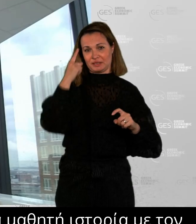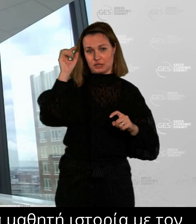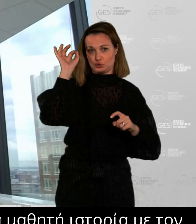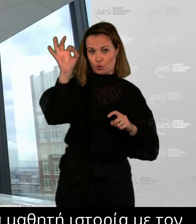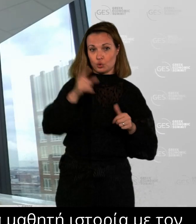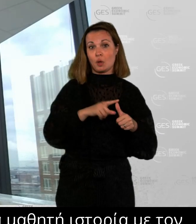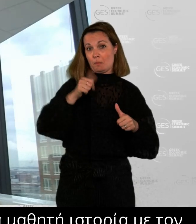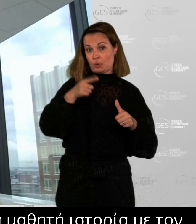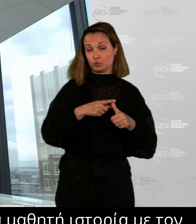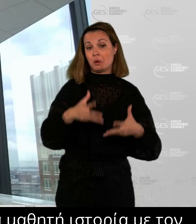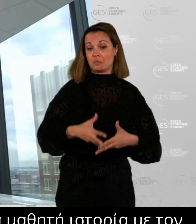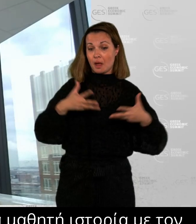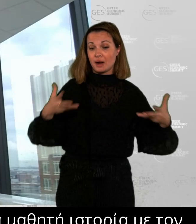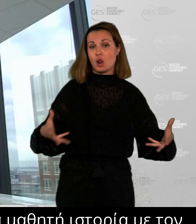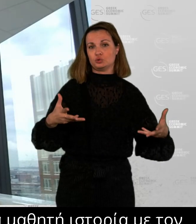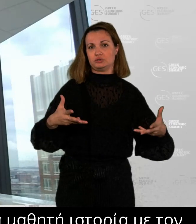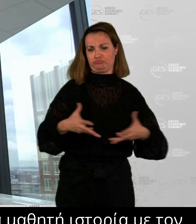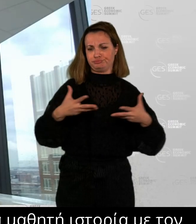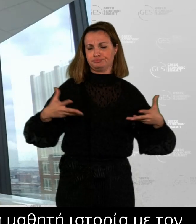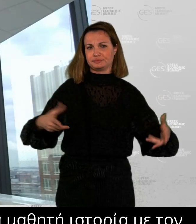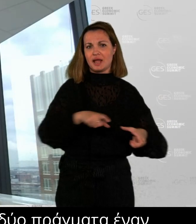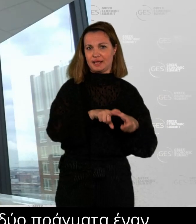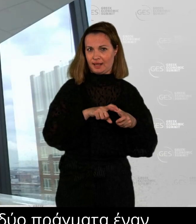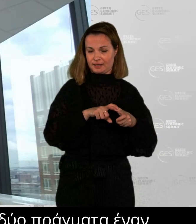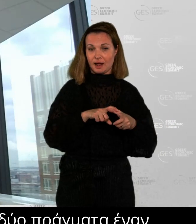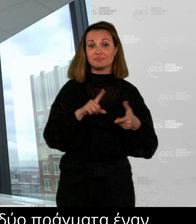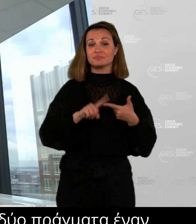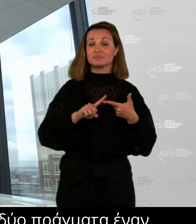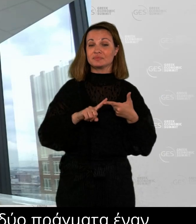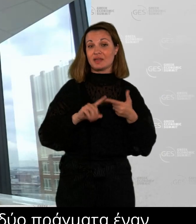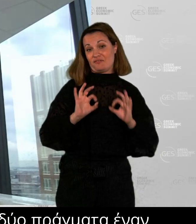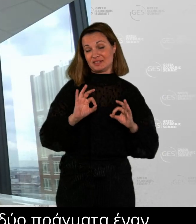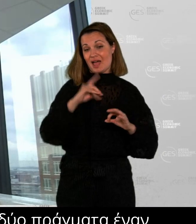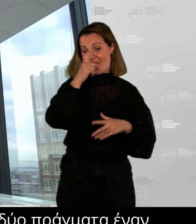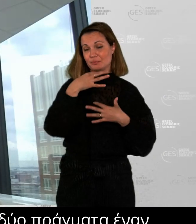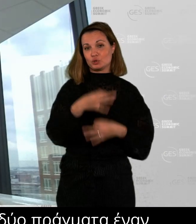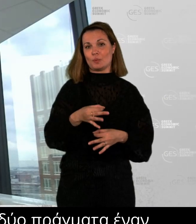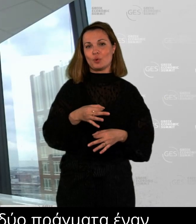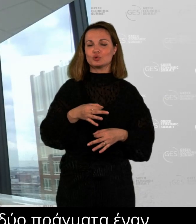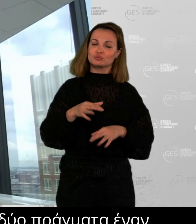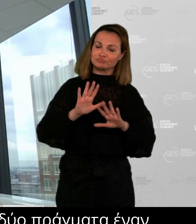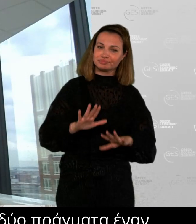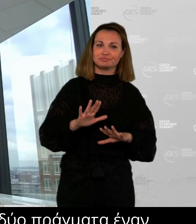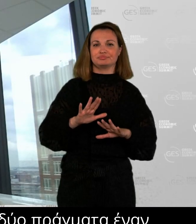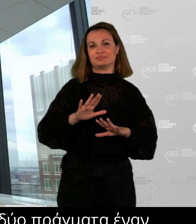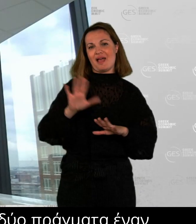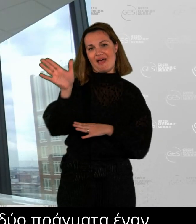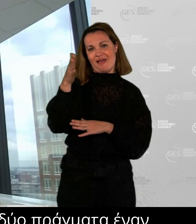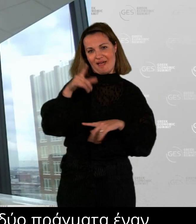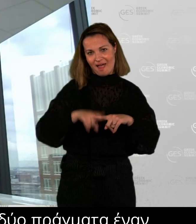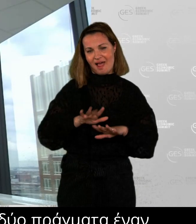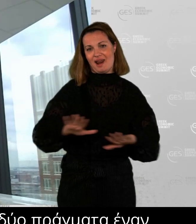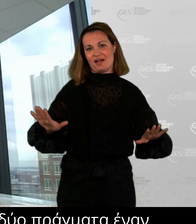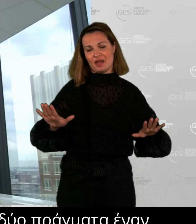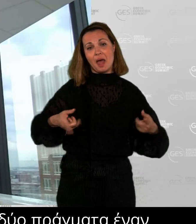την εταιρεία και μπορώ να πω εκπροσωπώντας τα ελληνικά χρώματα και κάτι που και σε μένα και την ομάδα μου Μας κάνει